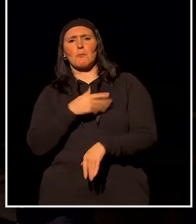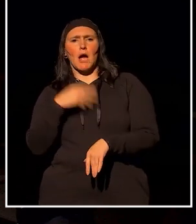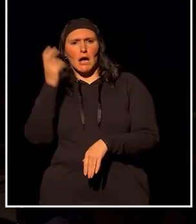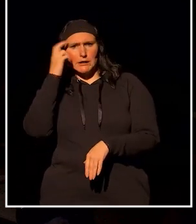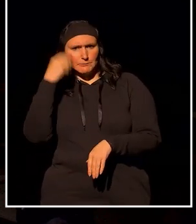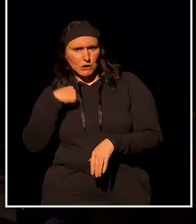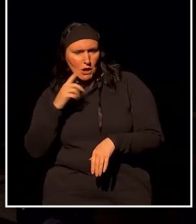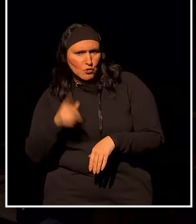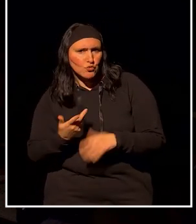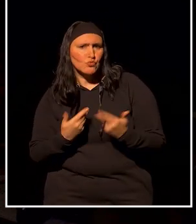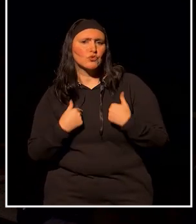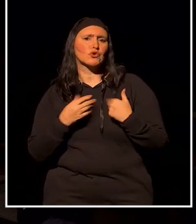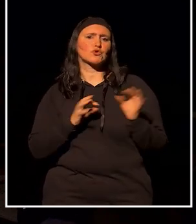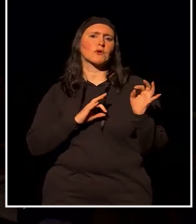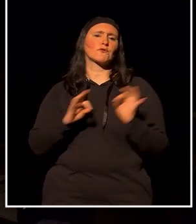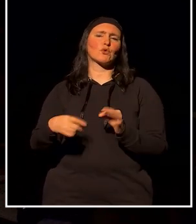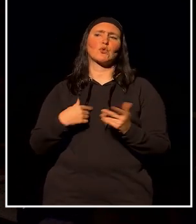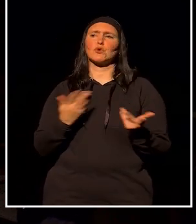gemacht.